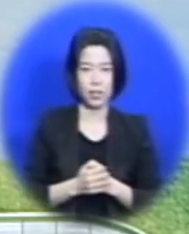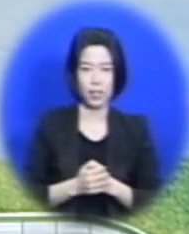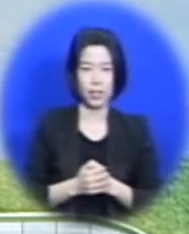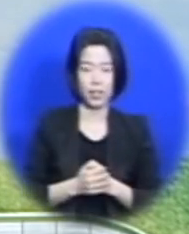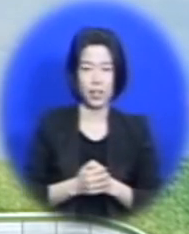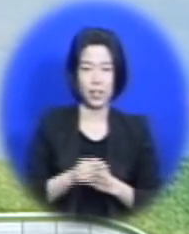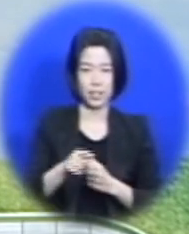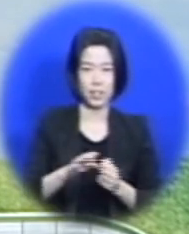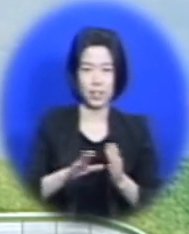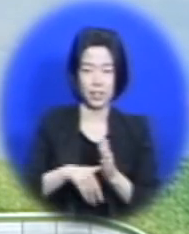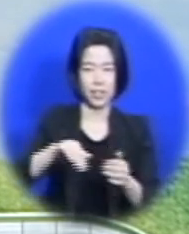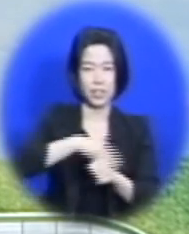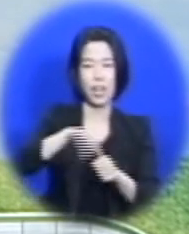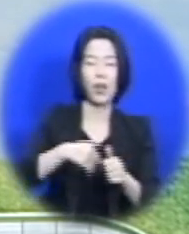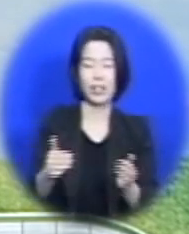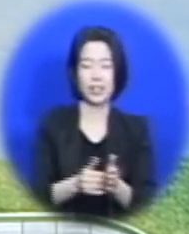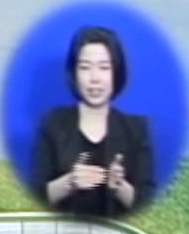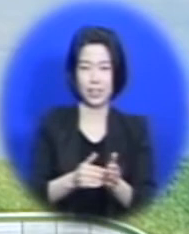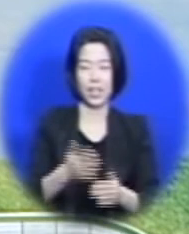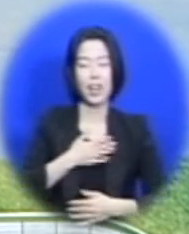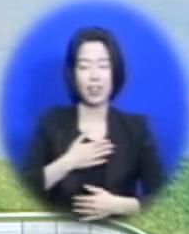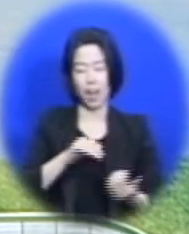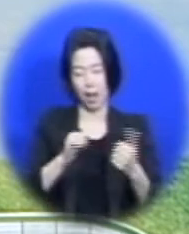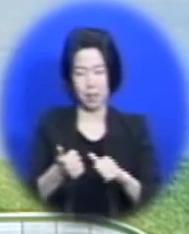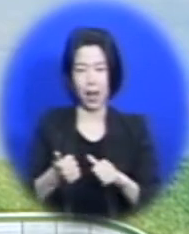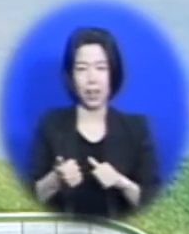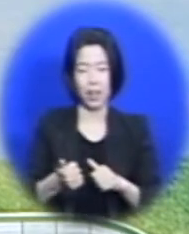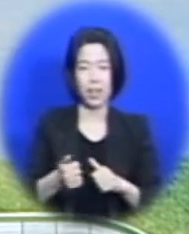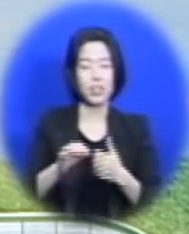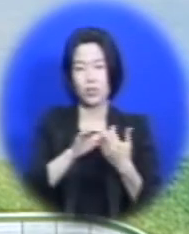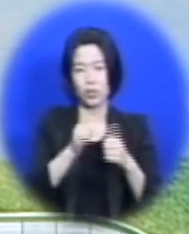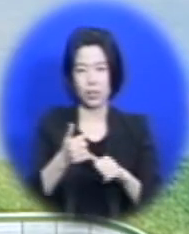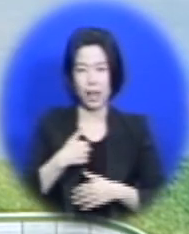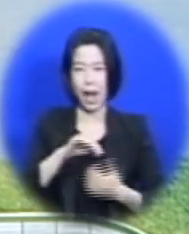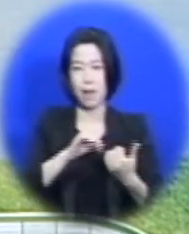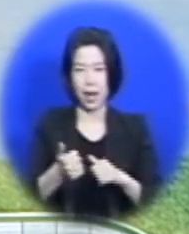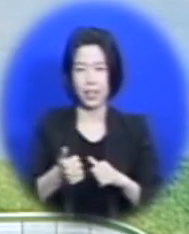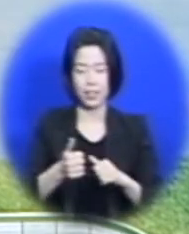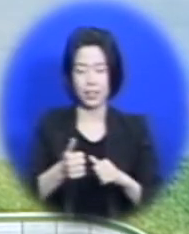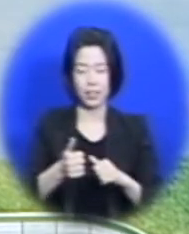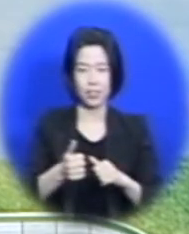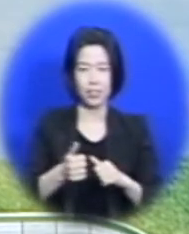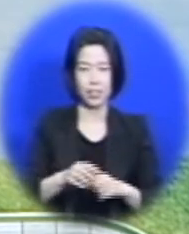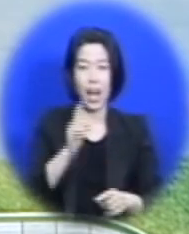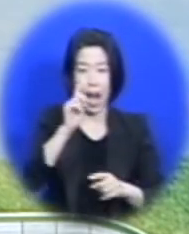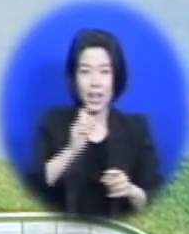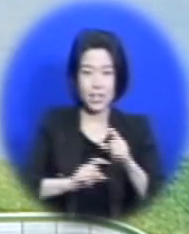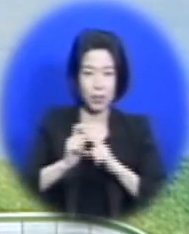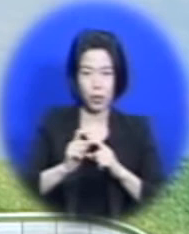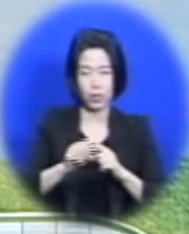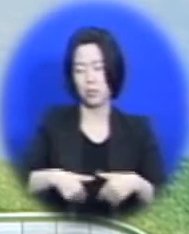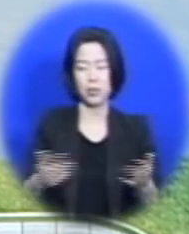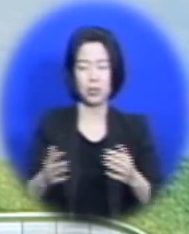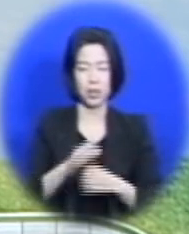그래서 그냥 상황이 끝났대. 나만 죽으면, 한 사람만 더 이것도 소용이 없다. 나만 죽으면 되는 거고.